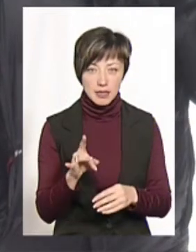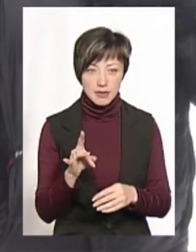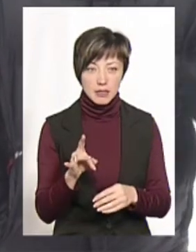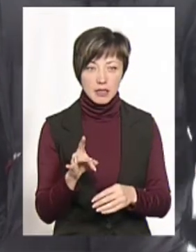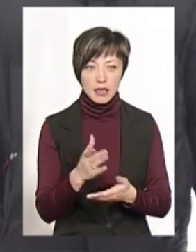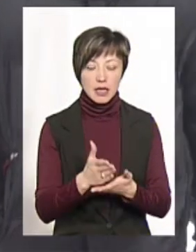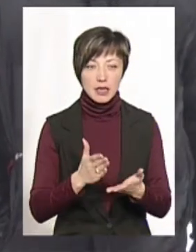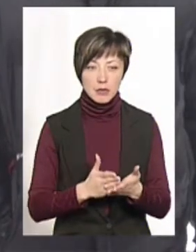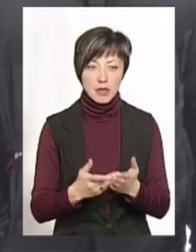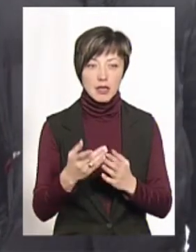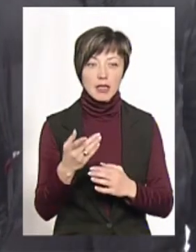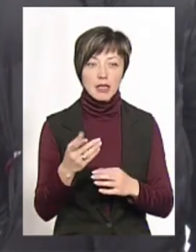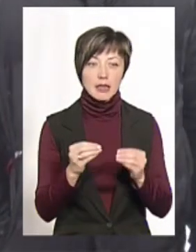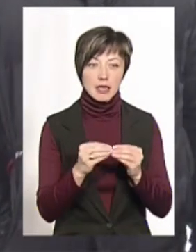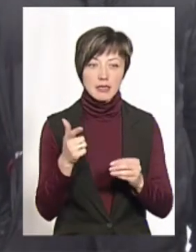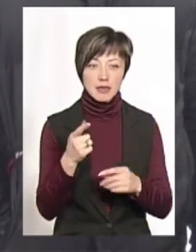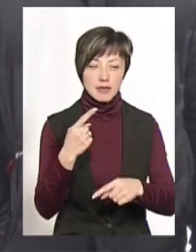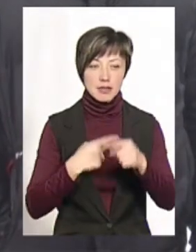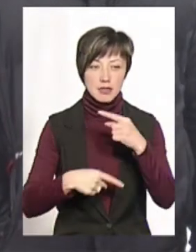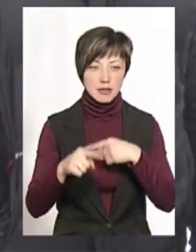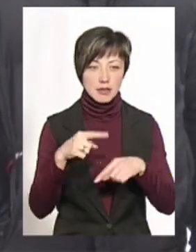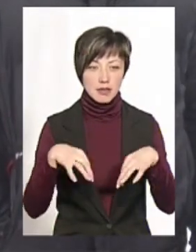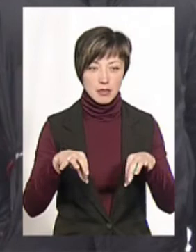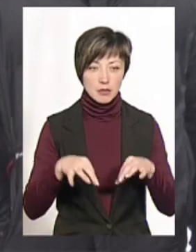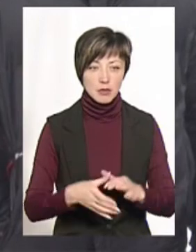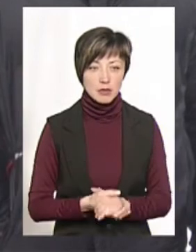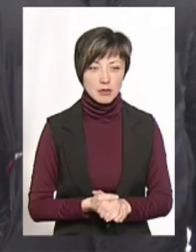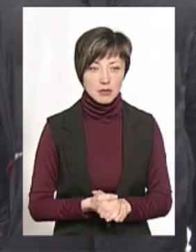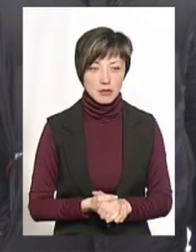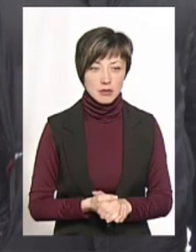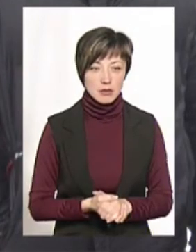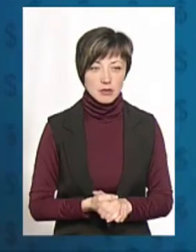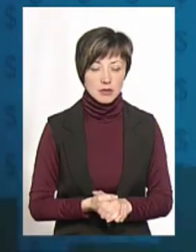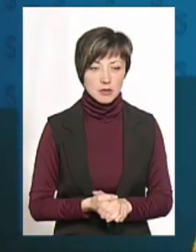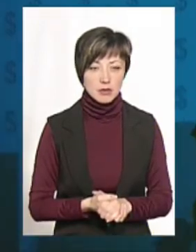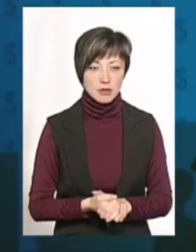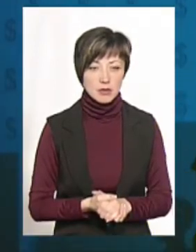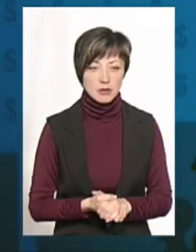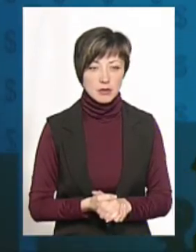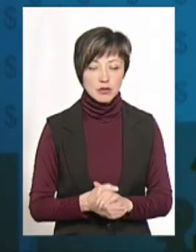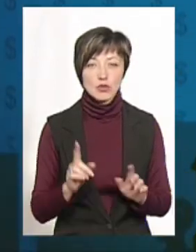ту хлібину і 10 гривень заплатити за транспорт. Скажіть, будь ласка, ну що це таке?